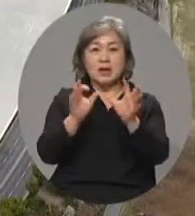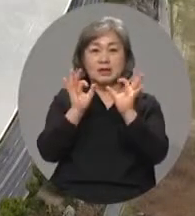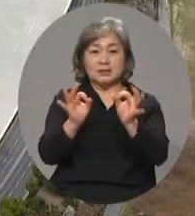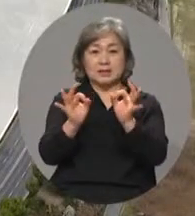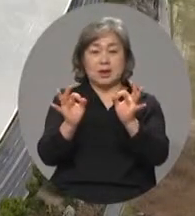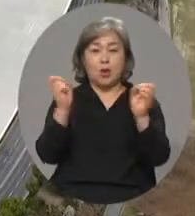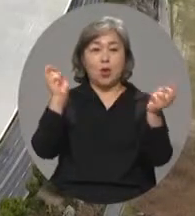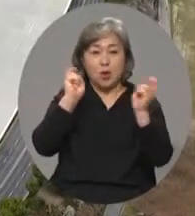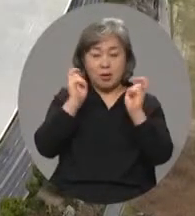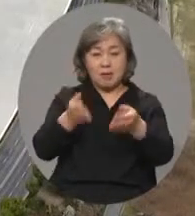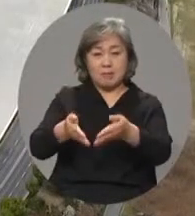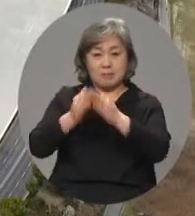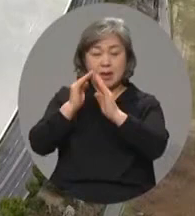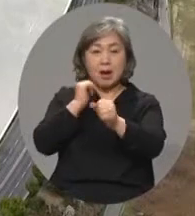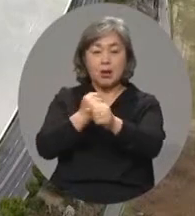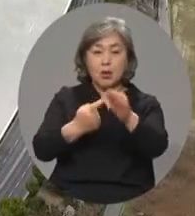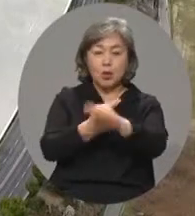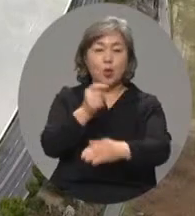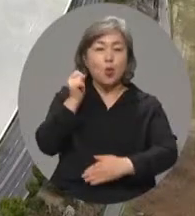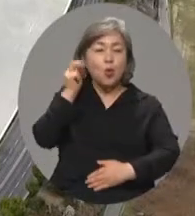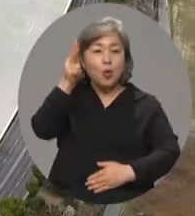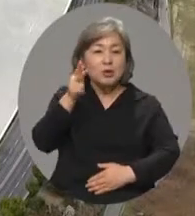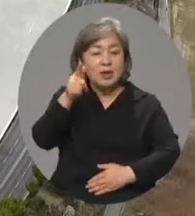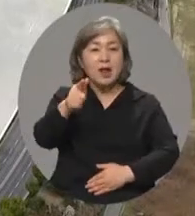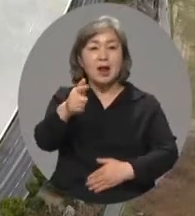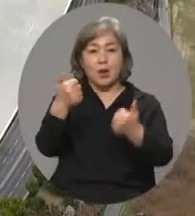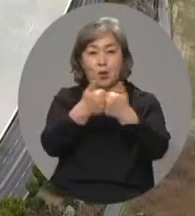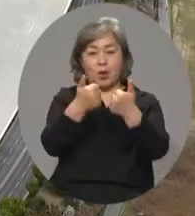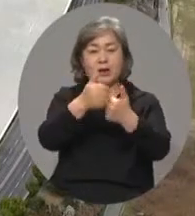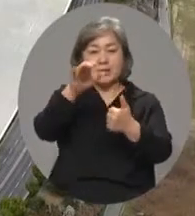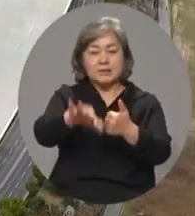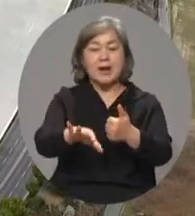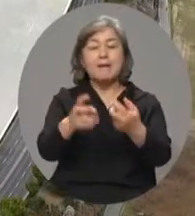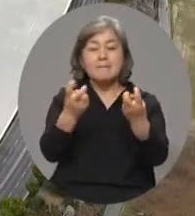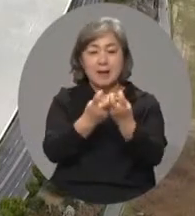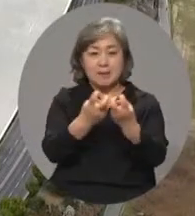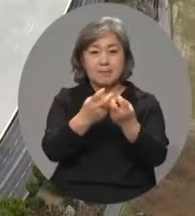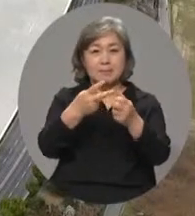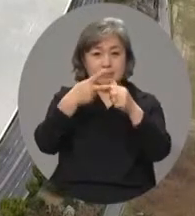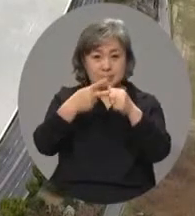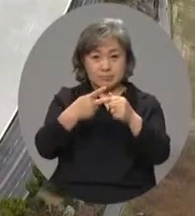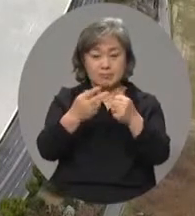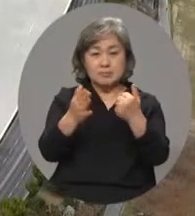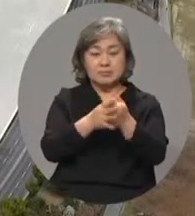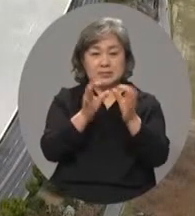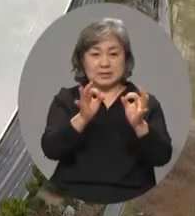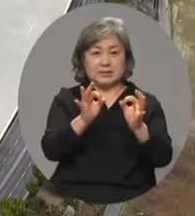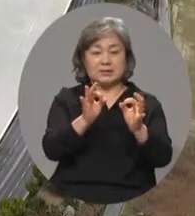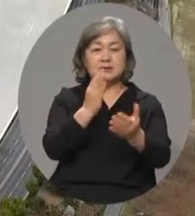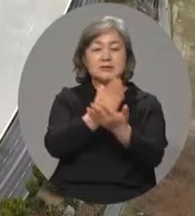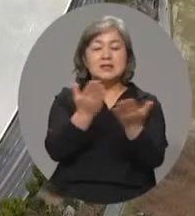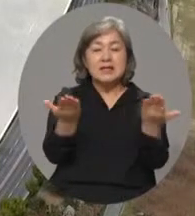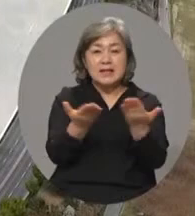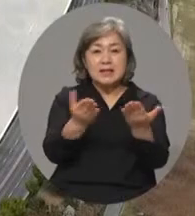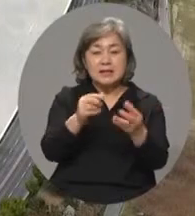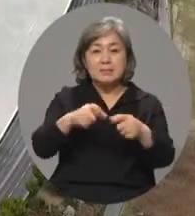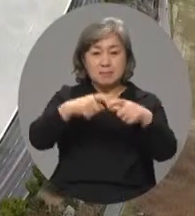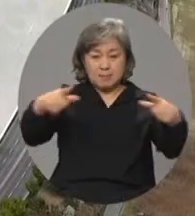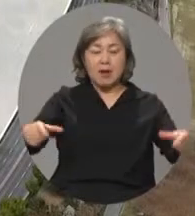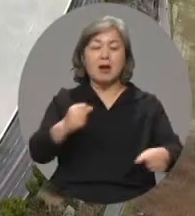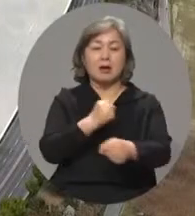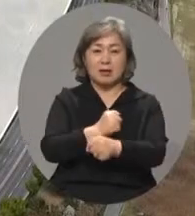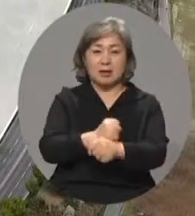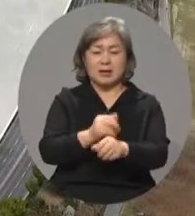시설을 짓고 배우 시설로 호텔과 컨벤션 센터를 짓자는 방안 금 융 타운 을 조성해 일자리를 창출하지 않는 아이디어